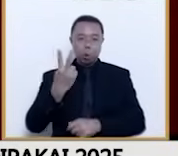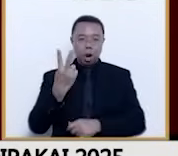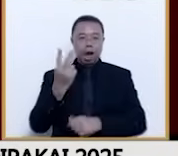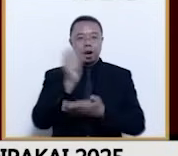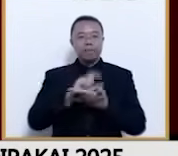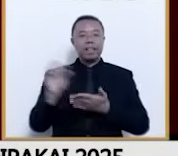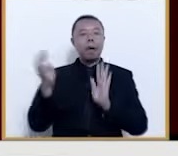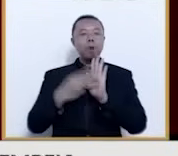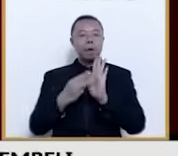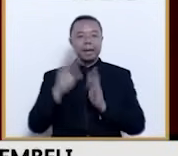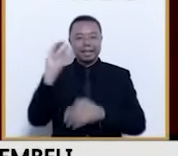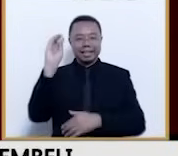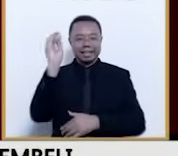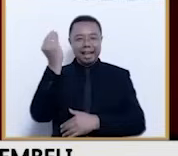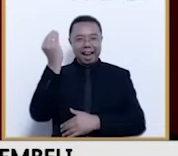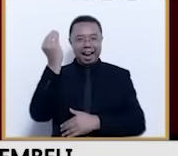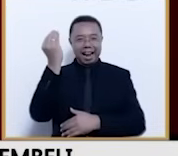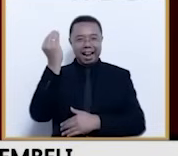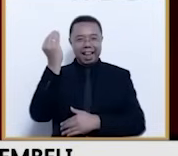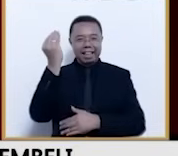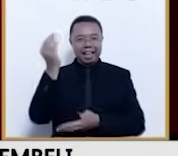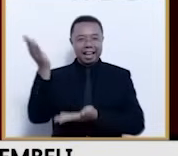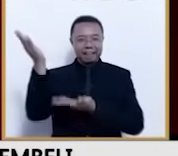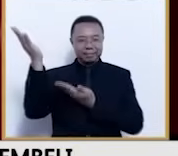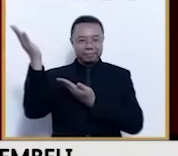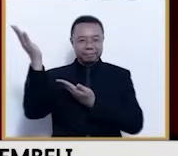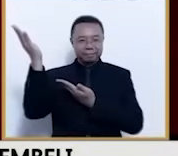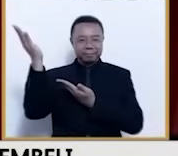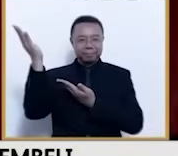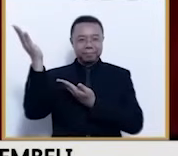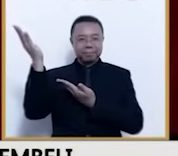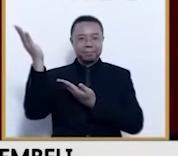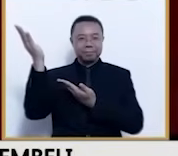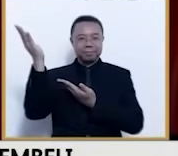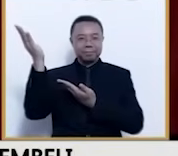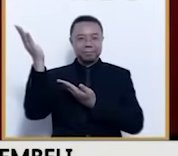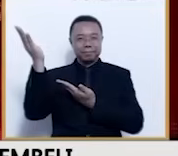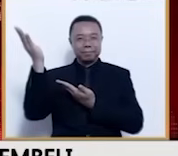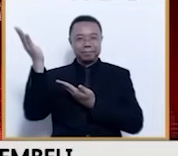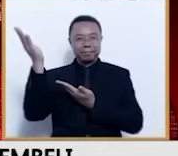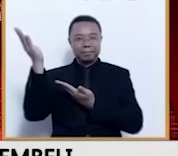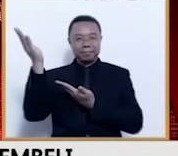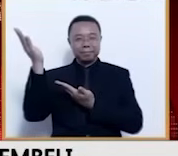Politik Universitas Muhammadiyah Jakarta.